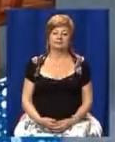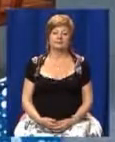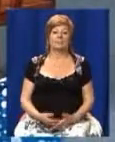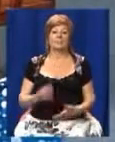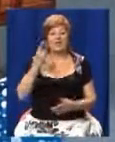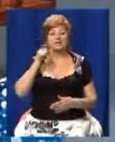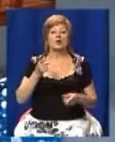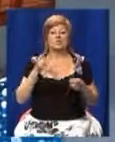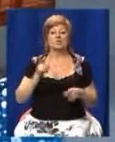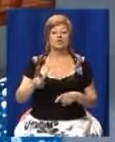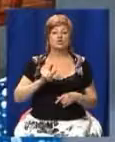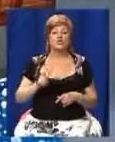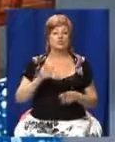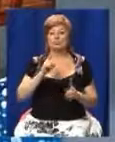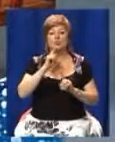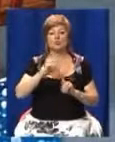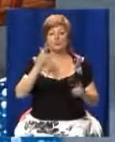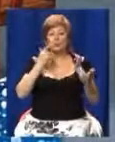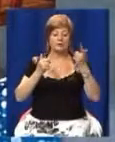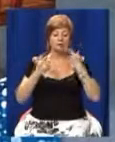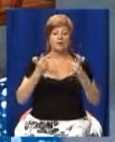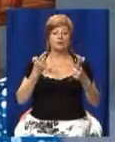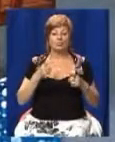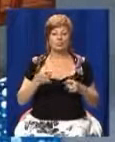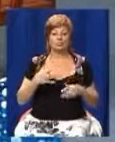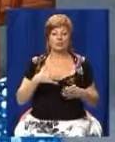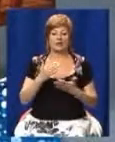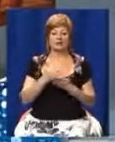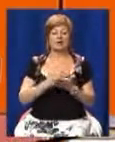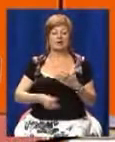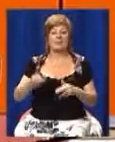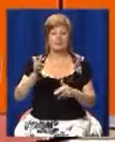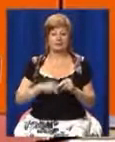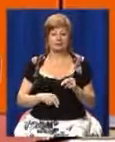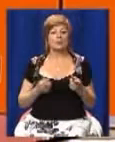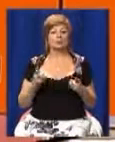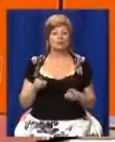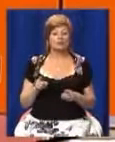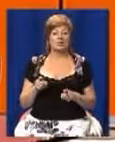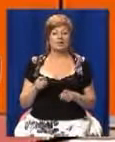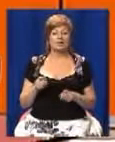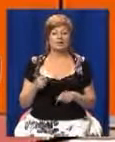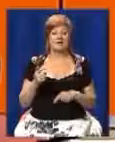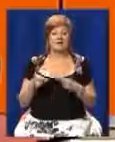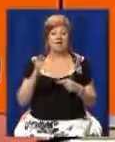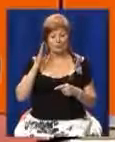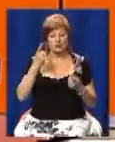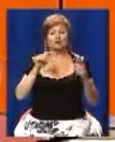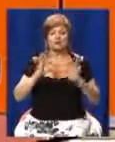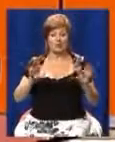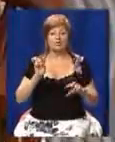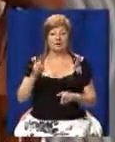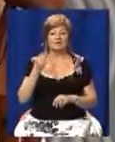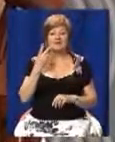А знаєш, чому ми з тобою зараз не будемо плакати, хоч навіть чудесний канал і закінчується? Почему? Потому что у нас на конце будет мультик, как